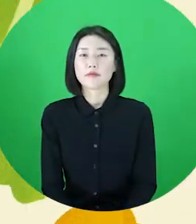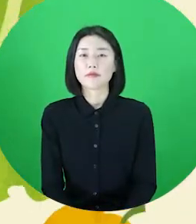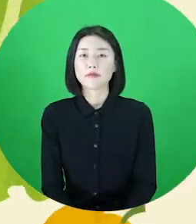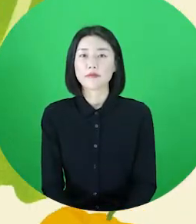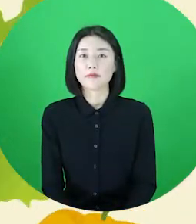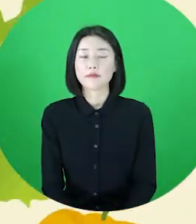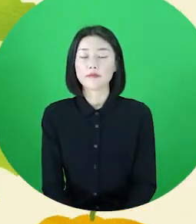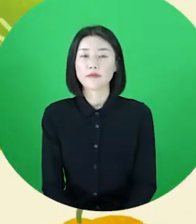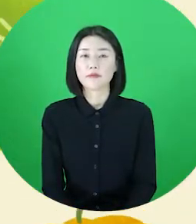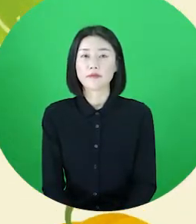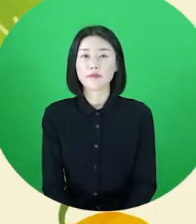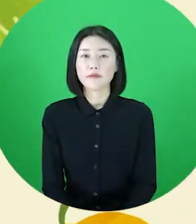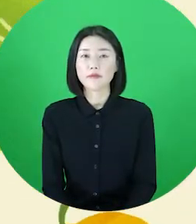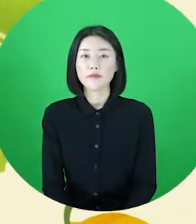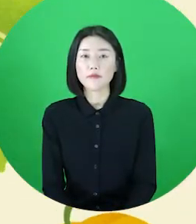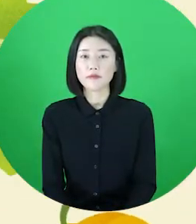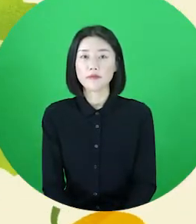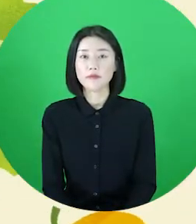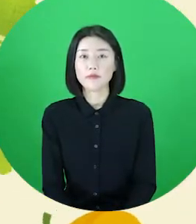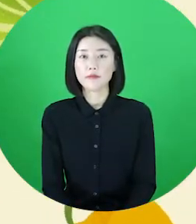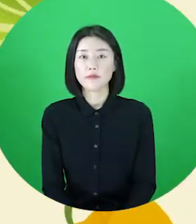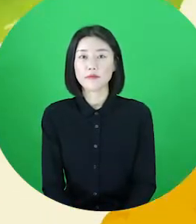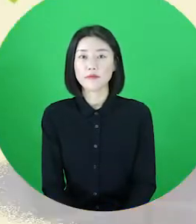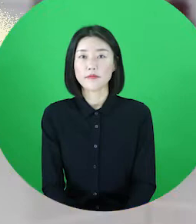1단계 재료 준비하기.